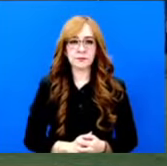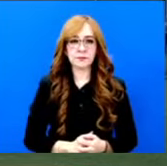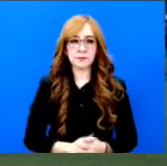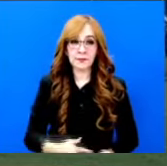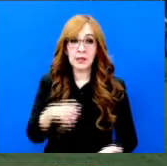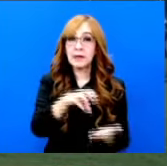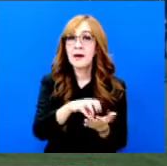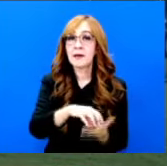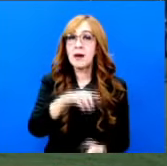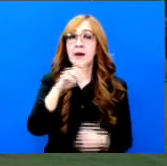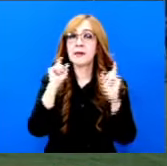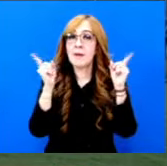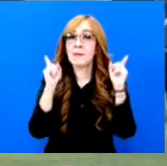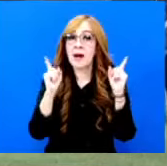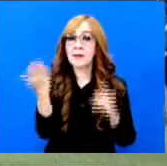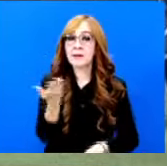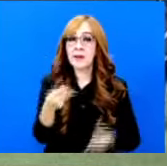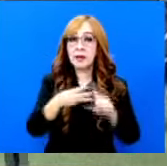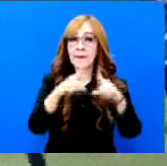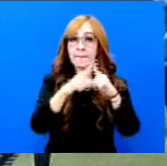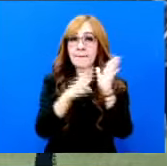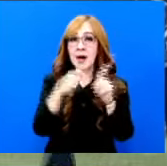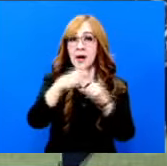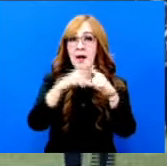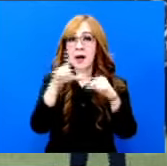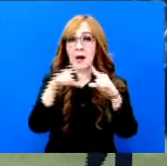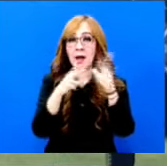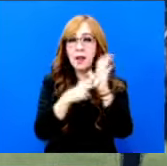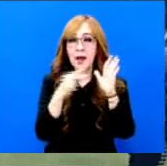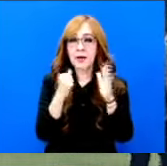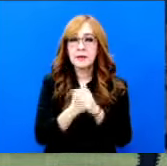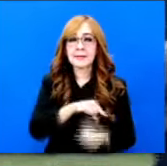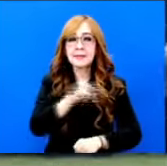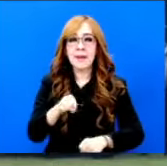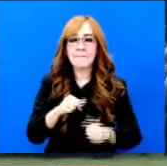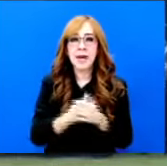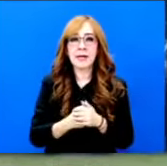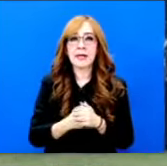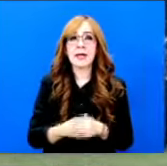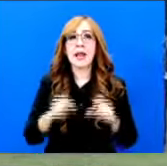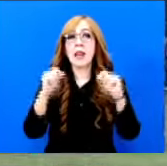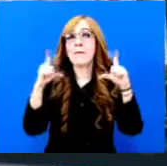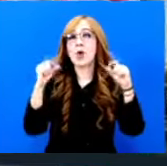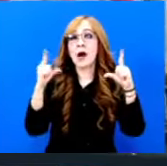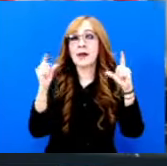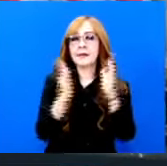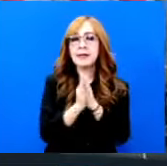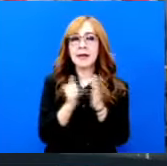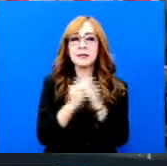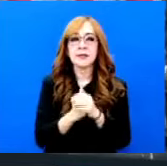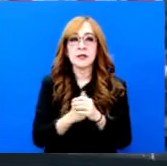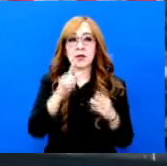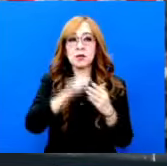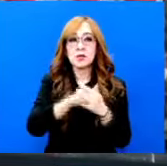Daerah yang rawan pilkada yakni Bangkalan, Sampang, Pamekasan, Sumeneb, Jember, Lamongan, serta Lumajang. Dari data